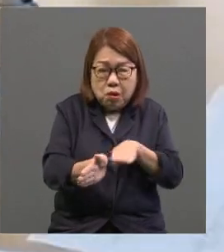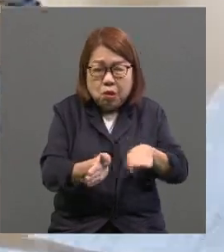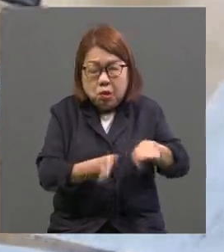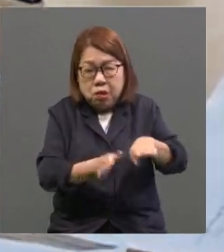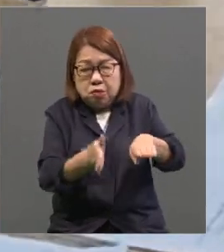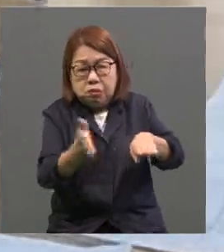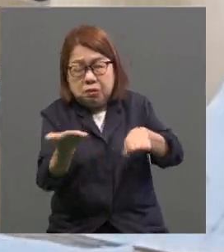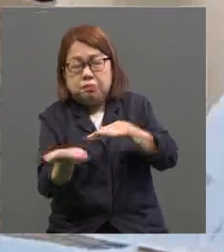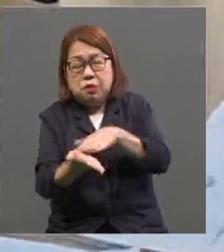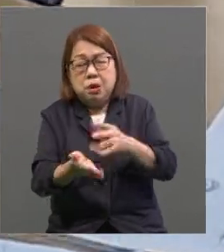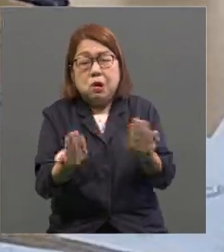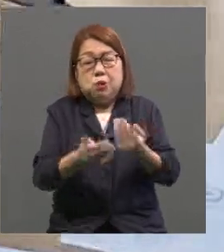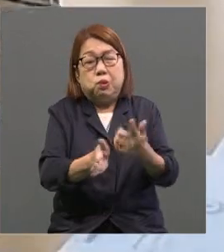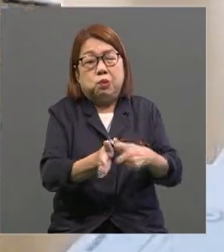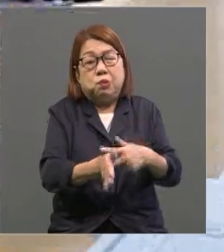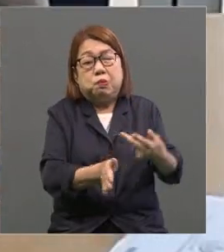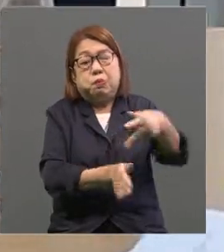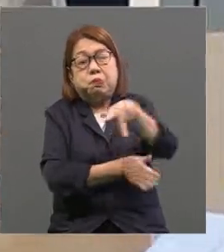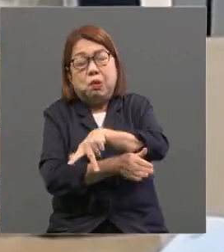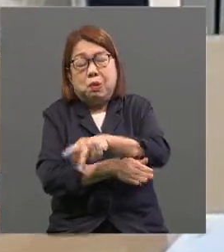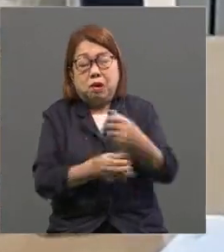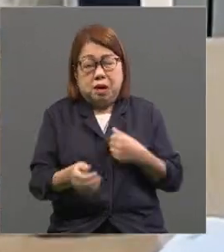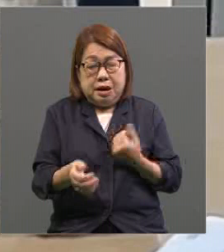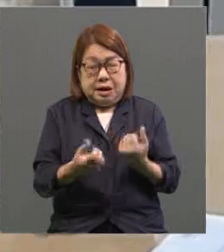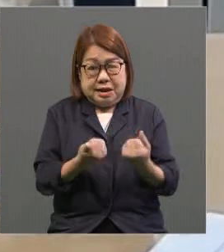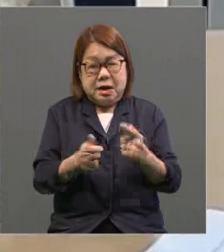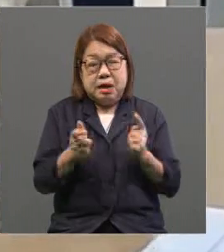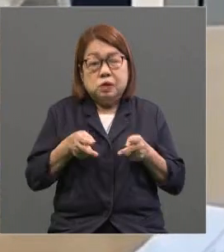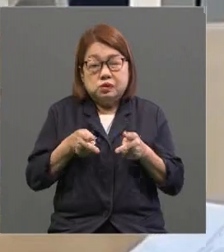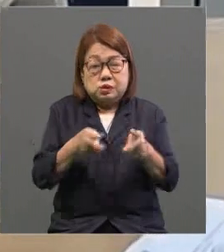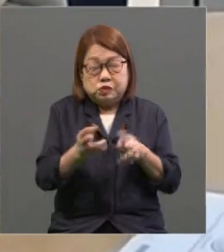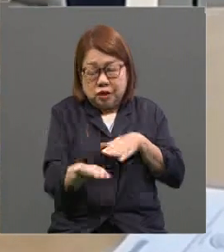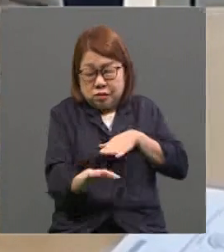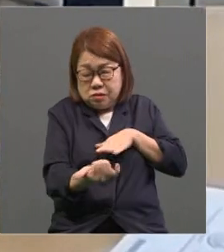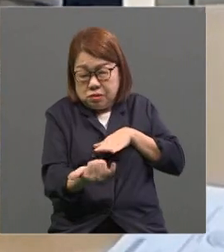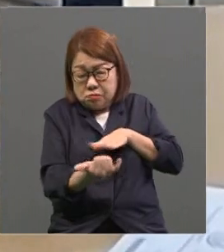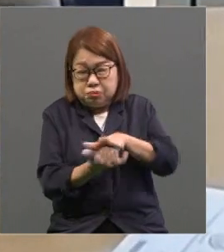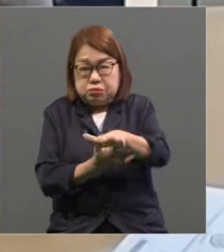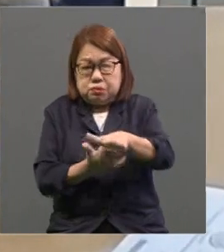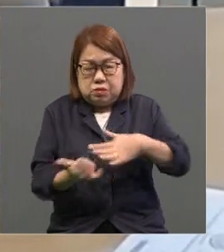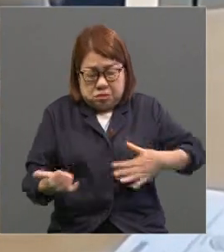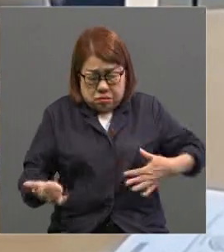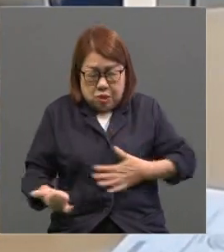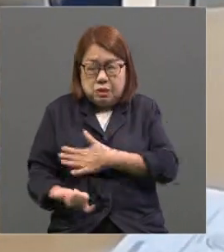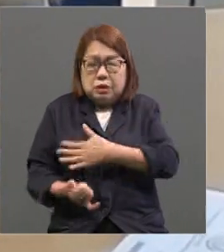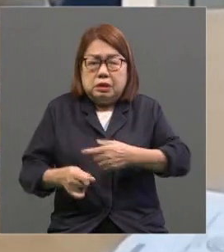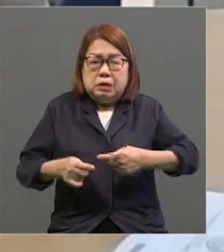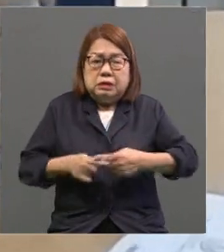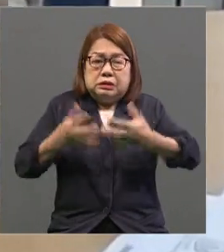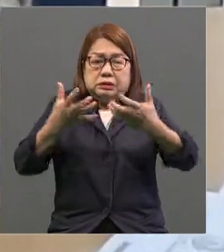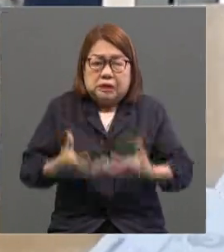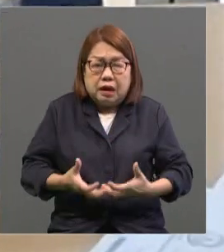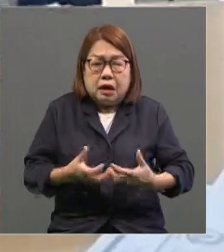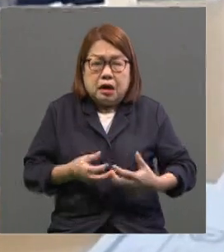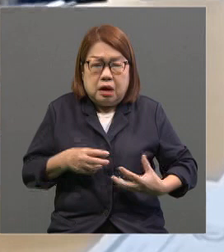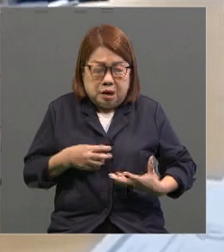ตกกระเด็นจากรถแล้วมินิบัสคันเดิมเนี่ยก็ทับเข้าไปกลางลำตัวทำให้น้องบาดเจ็บสาหัสกระเพาะปัสสาวะฉีก